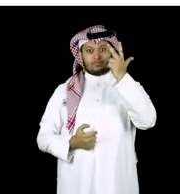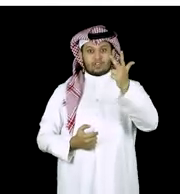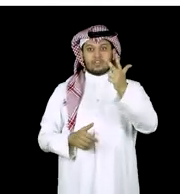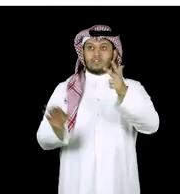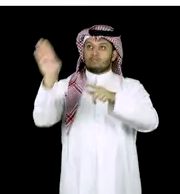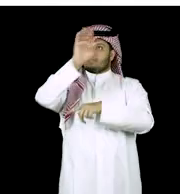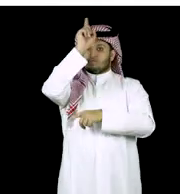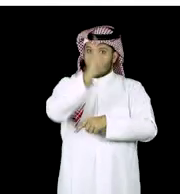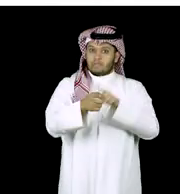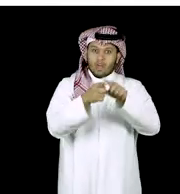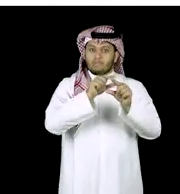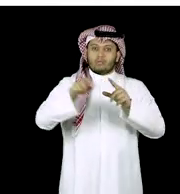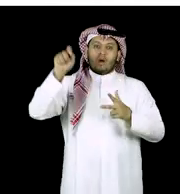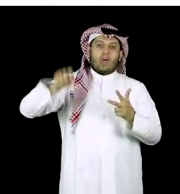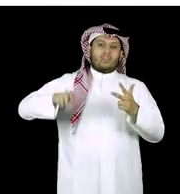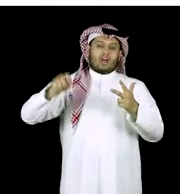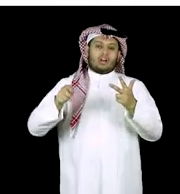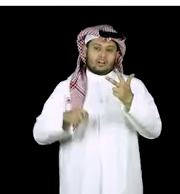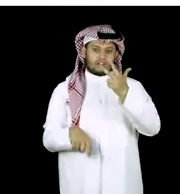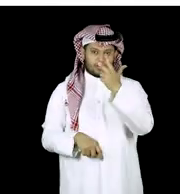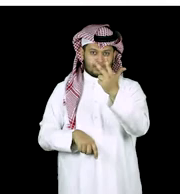ثالثا السلطة القضائية.